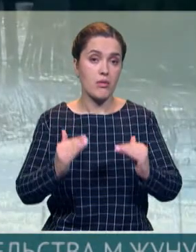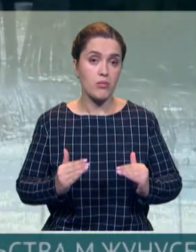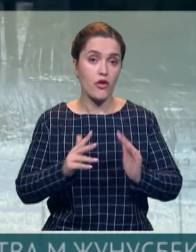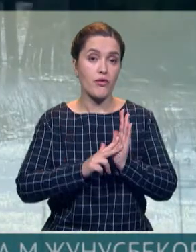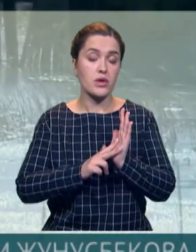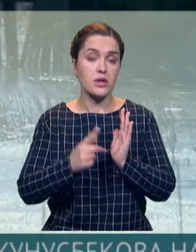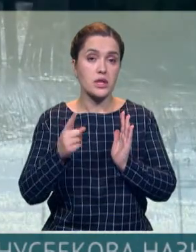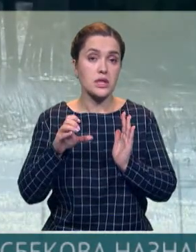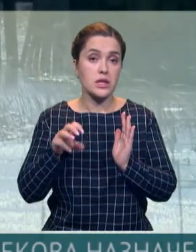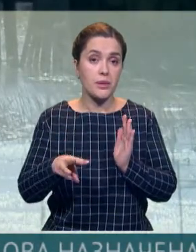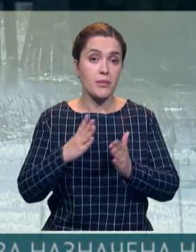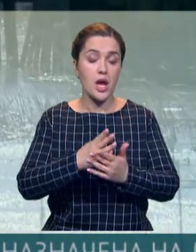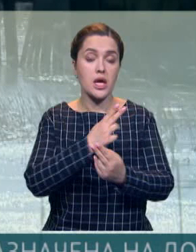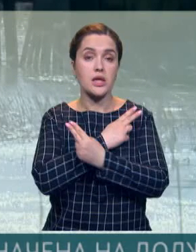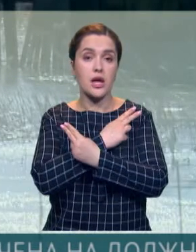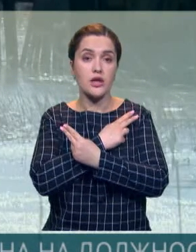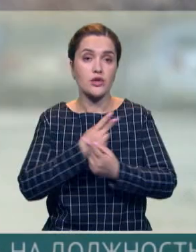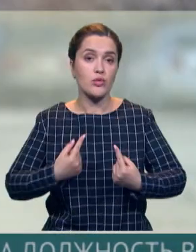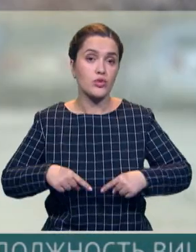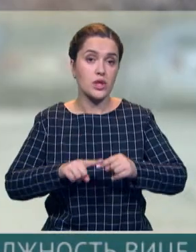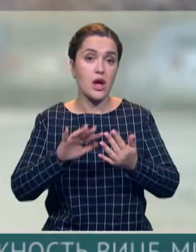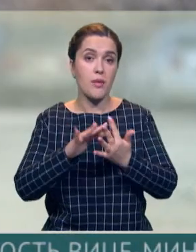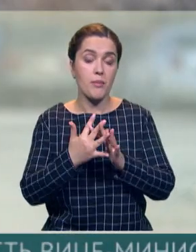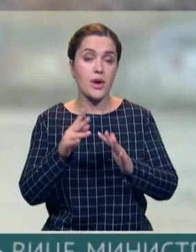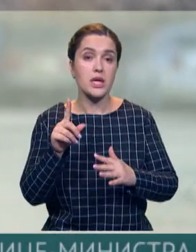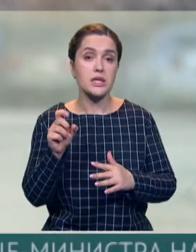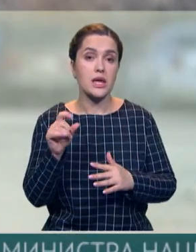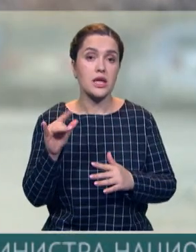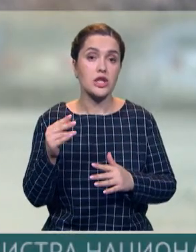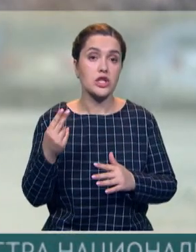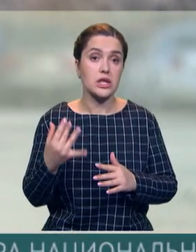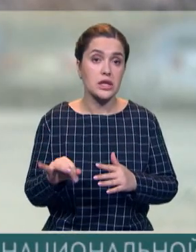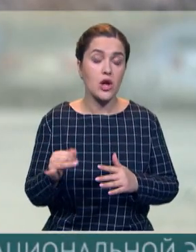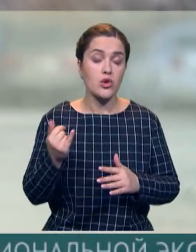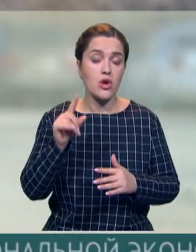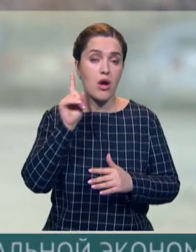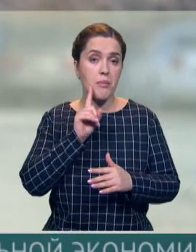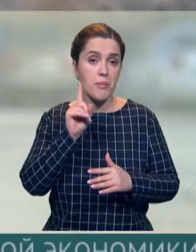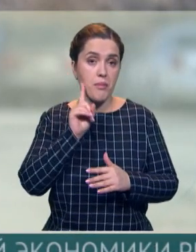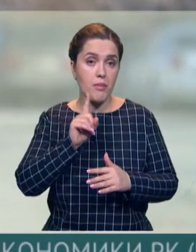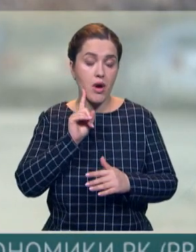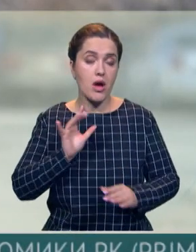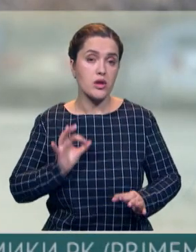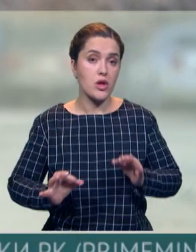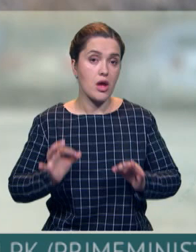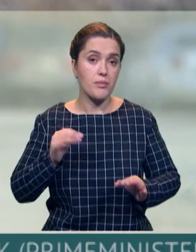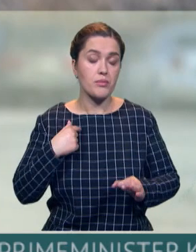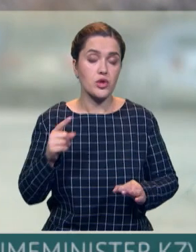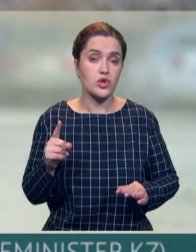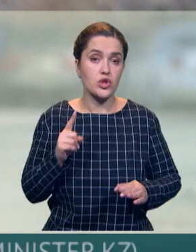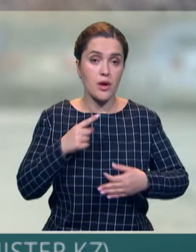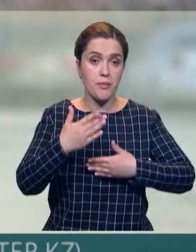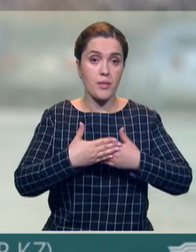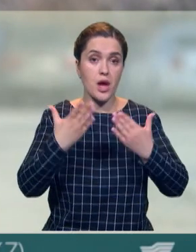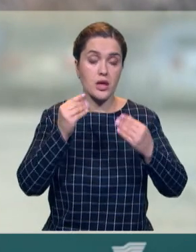Подвержены потоплению дачные участки в поселке Заречном. Но на сегодняшний день пока уровень не дошел. Мы ожидаем в ближайшие дни в